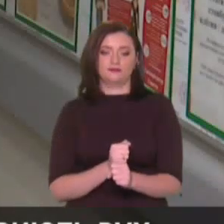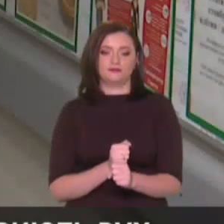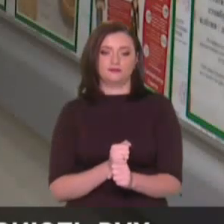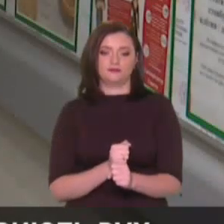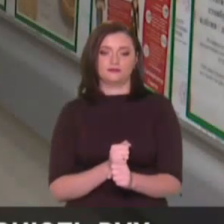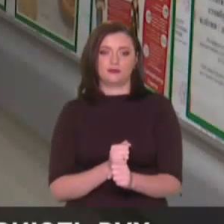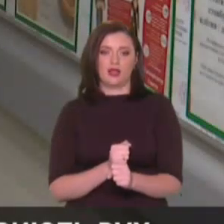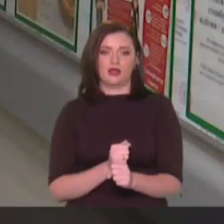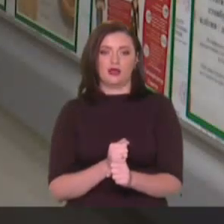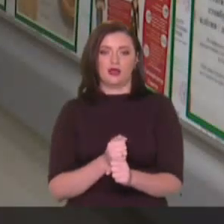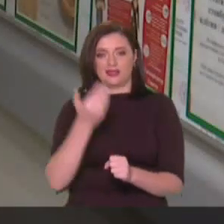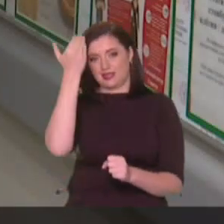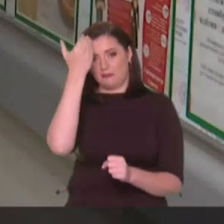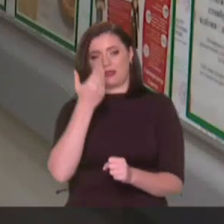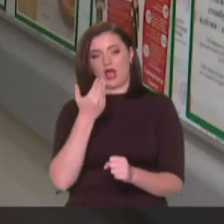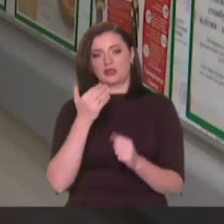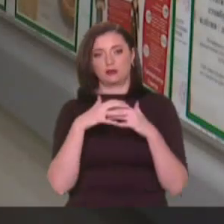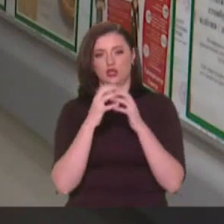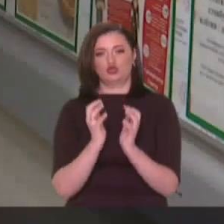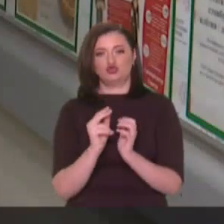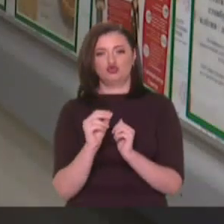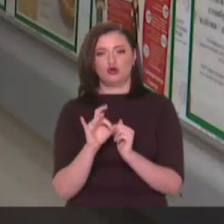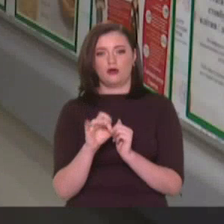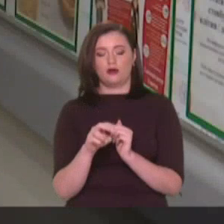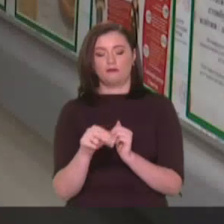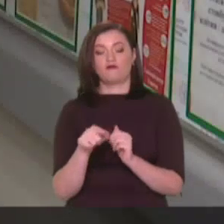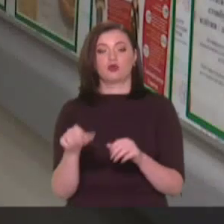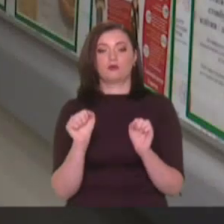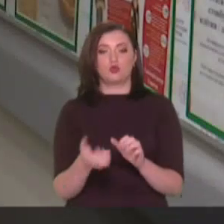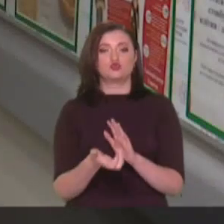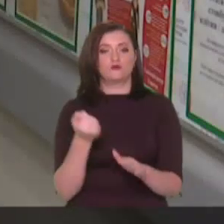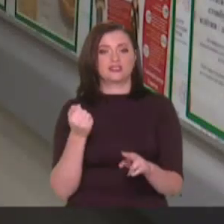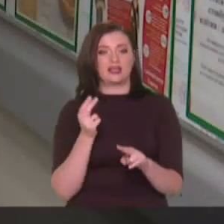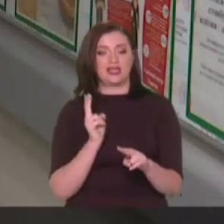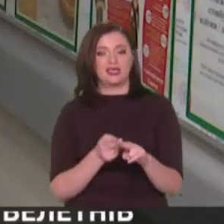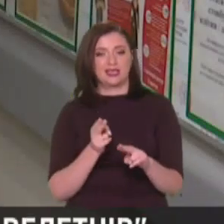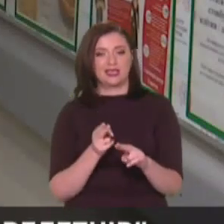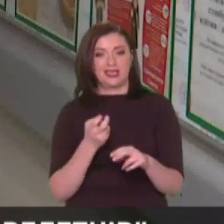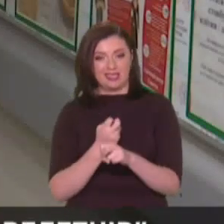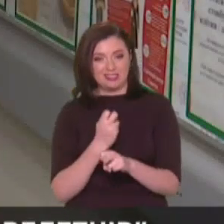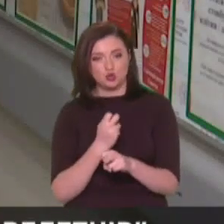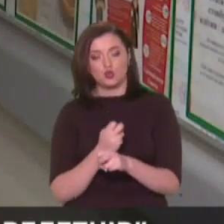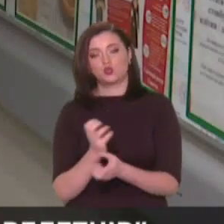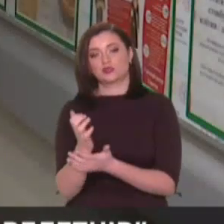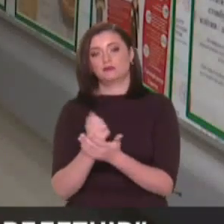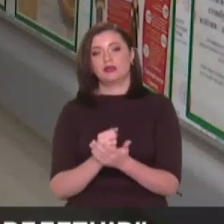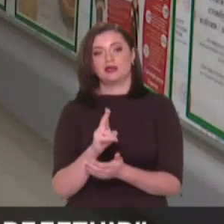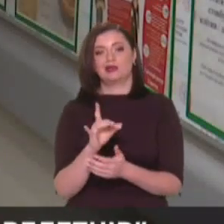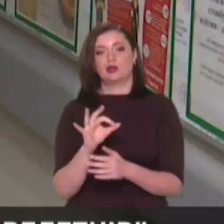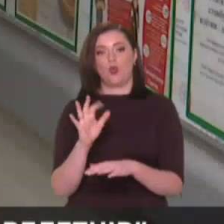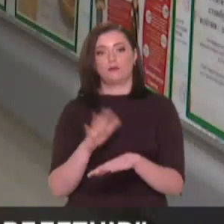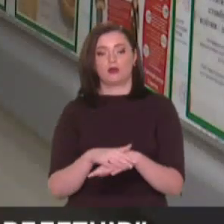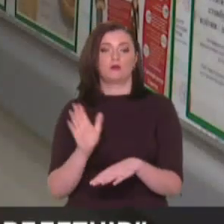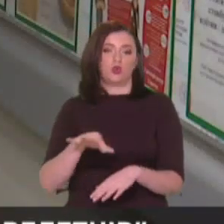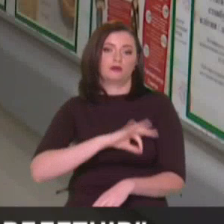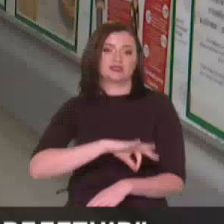трепанацію черепа, відкрити череп, вони можуть взяти кістку, зберегти її в кріобанк і потім